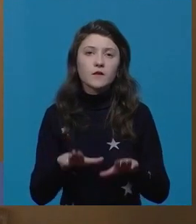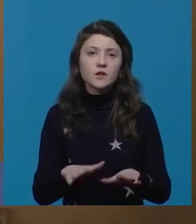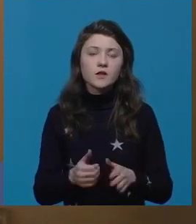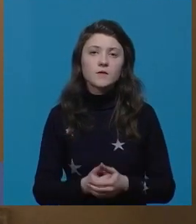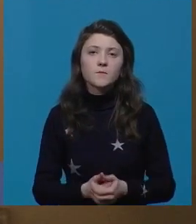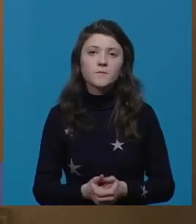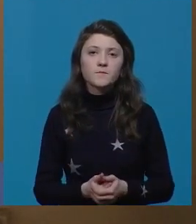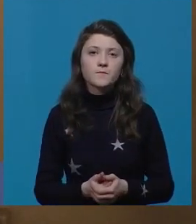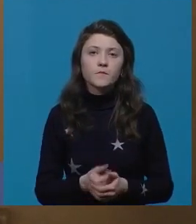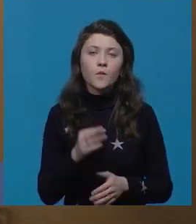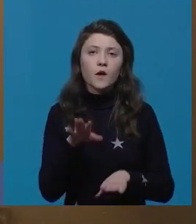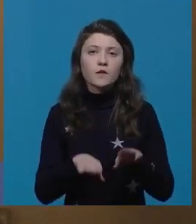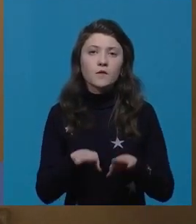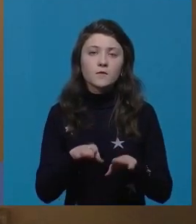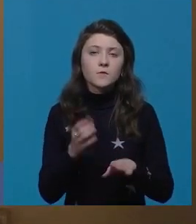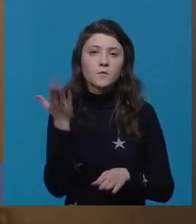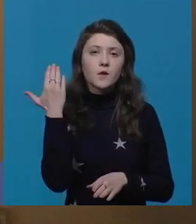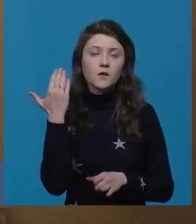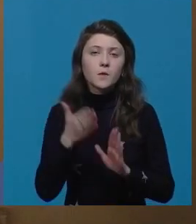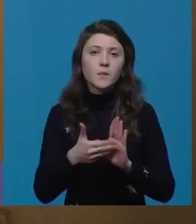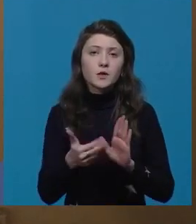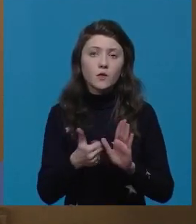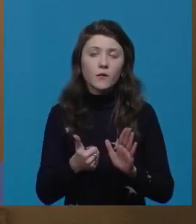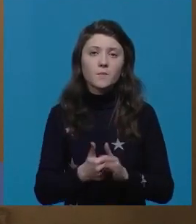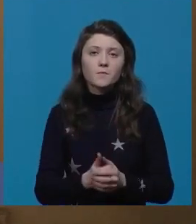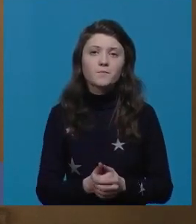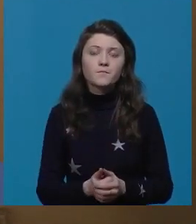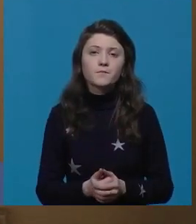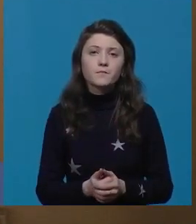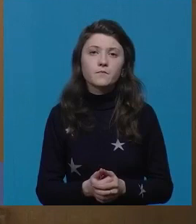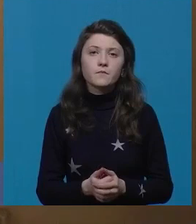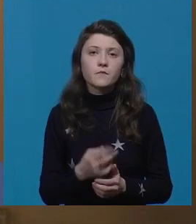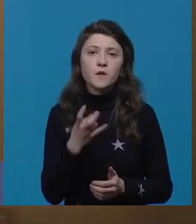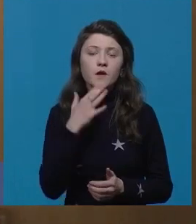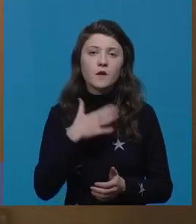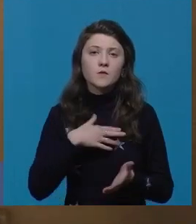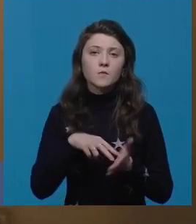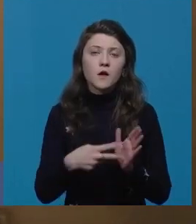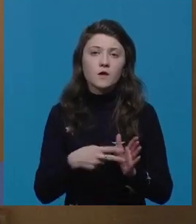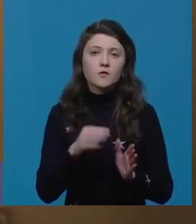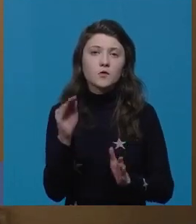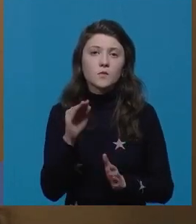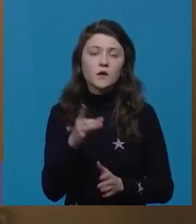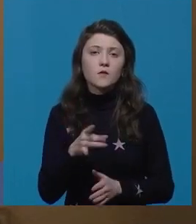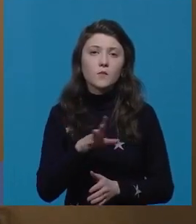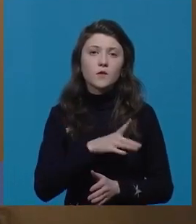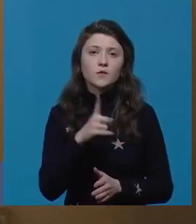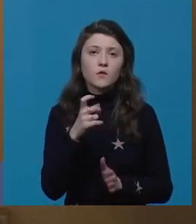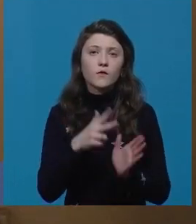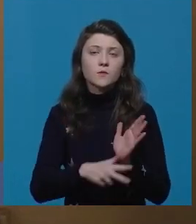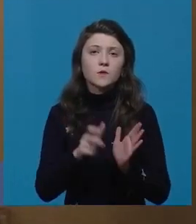По аналогії, порівнянні з минулим призовом, минулий призов на наш план був на місто Житомир і Житомирський район – 180 чоловік.